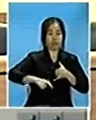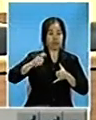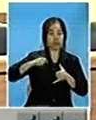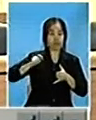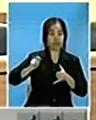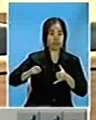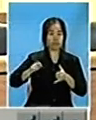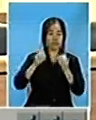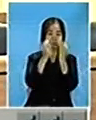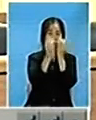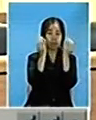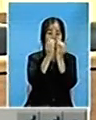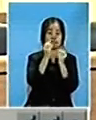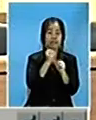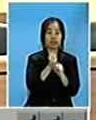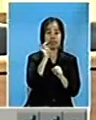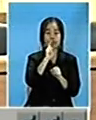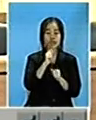ายตาประชาชนเป็นเช่นไร